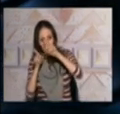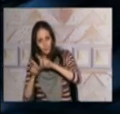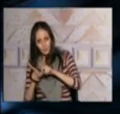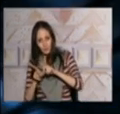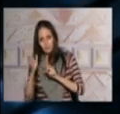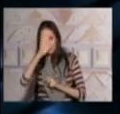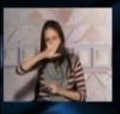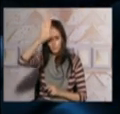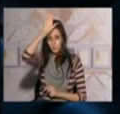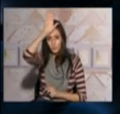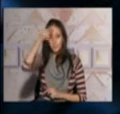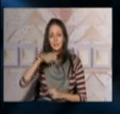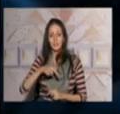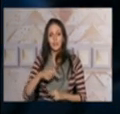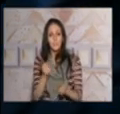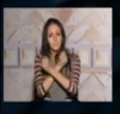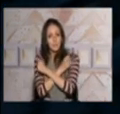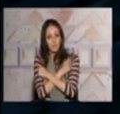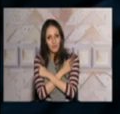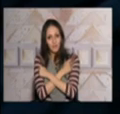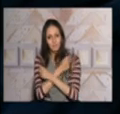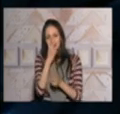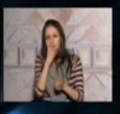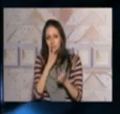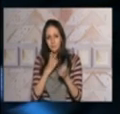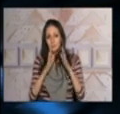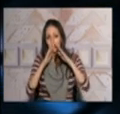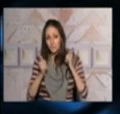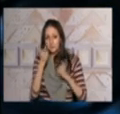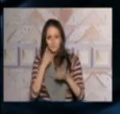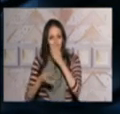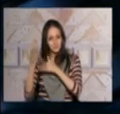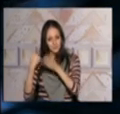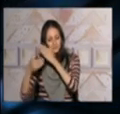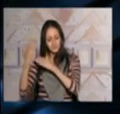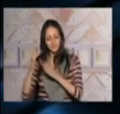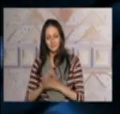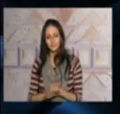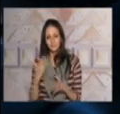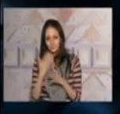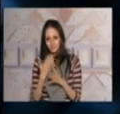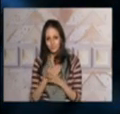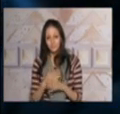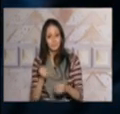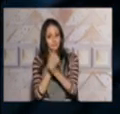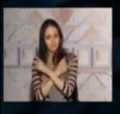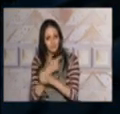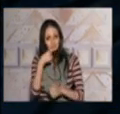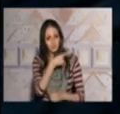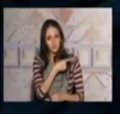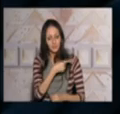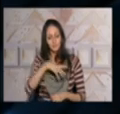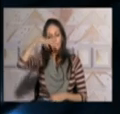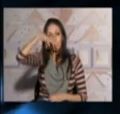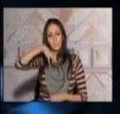المصريه لمتحف الحضاره. النهارده متحف الحضاره اصبح من المقاصد السياحيه الاساسيه لزياره اي حد، سواء كان سائح بغرض